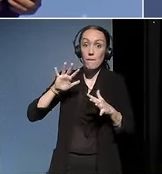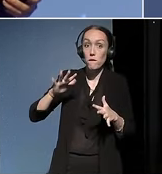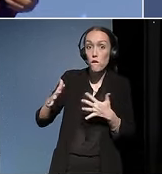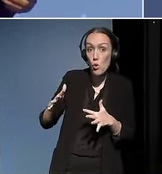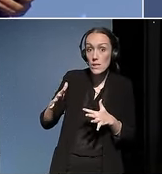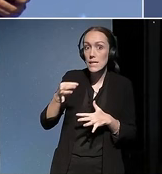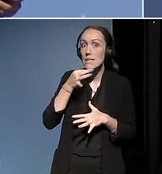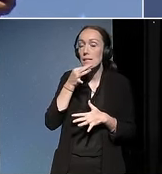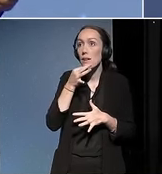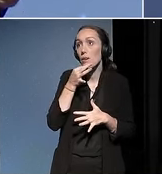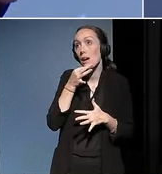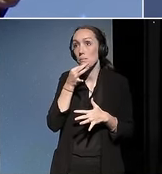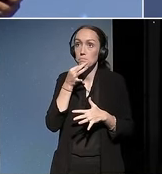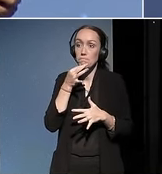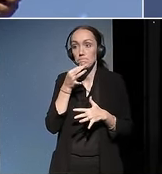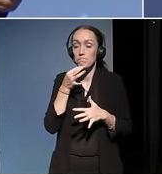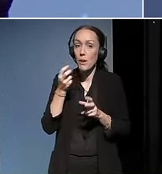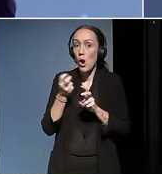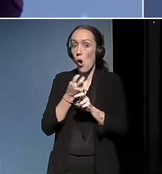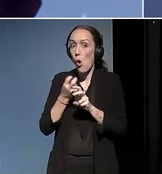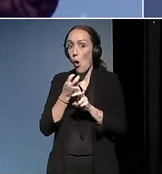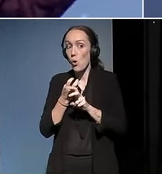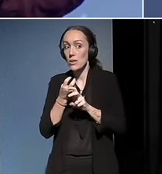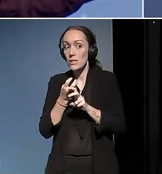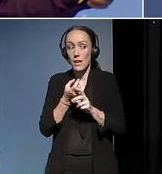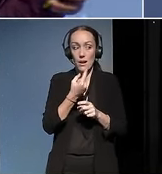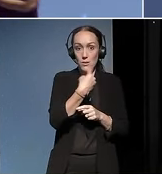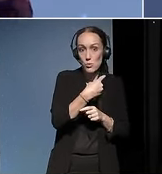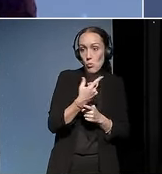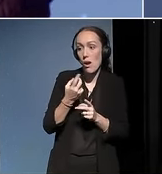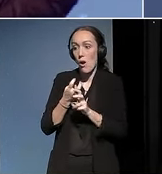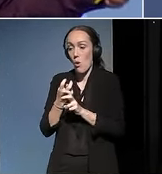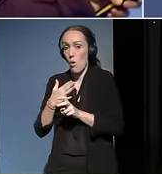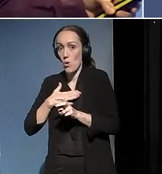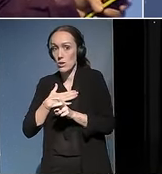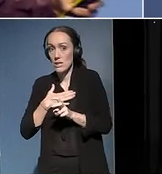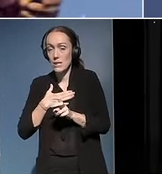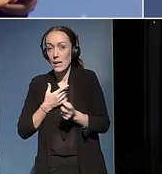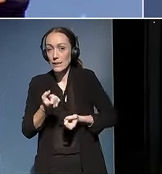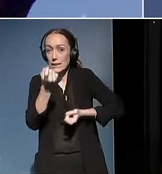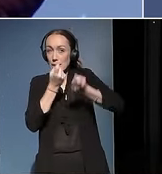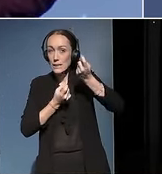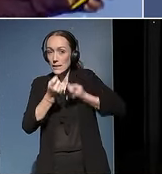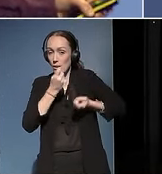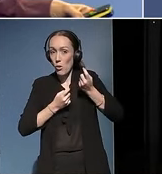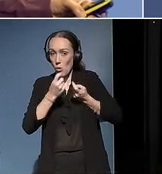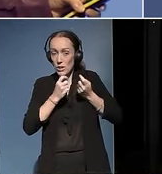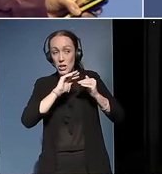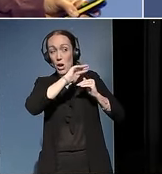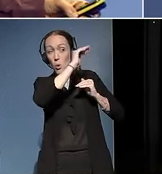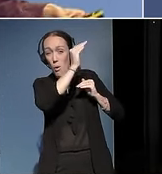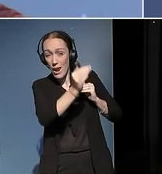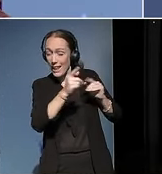voleva dire che probabilmente queste ossa venivano dallo stesso strato dello stesso luogo della stessa